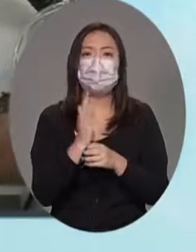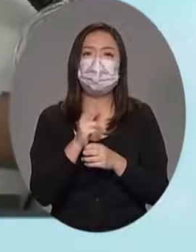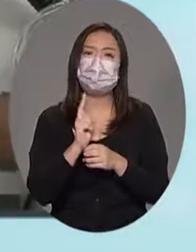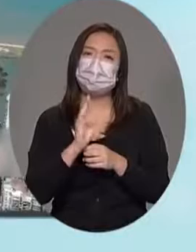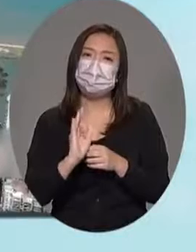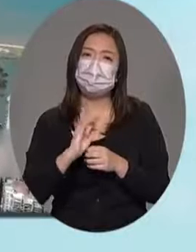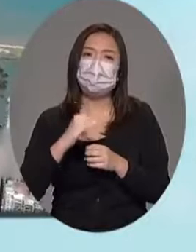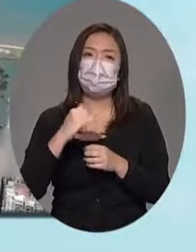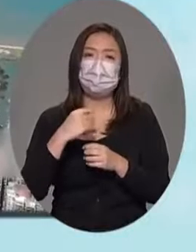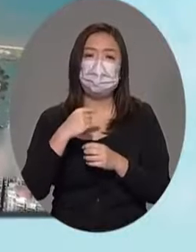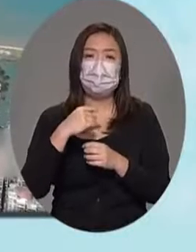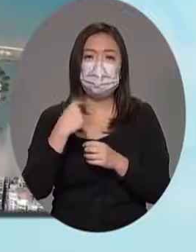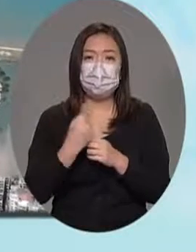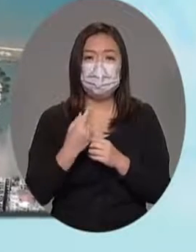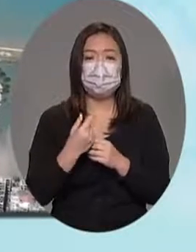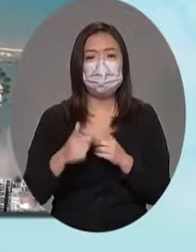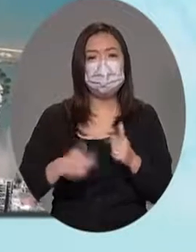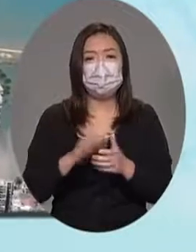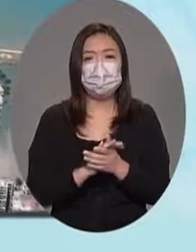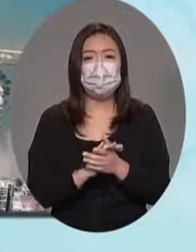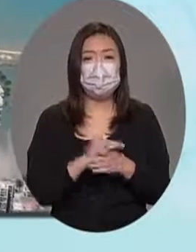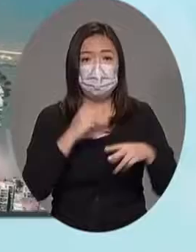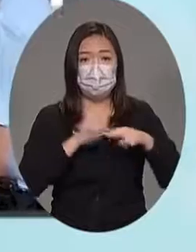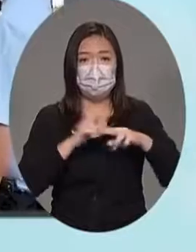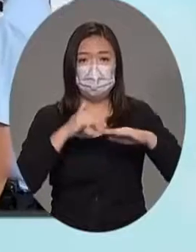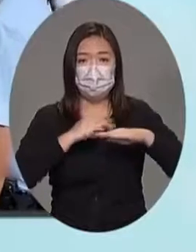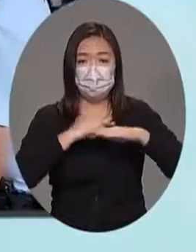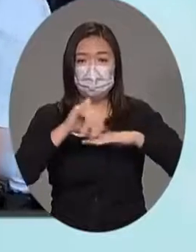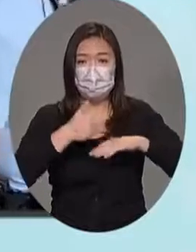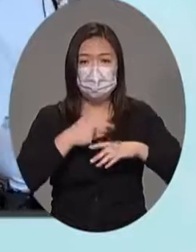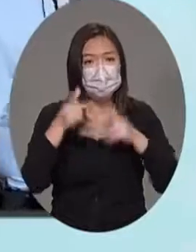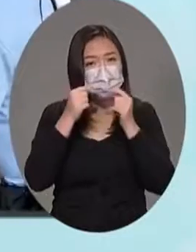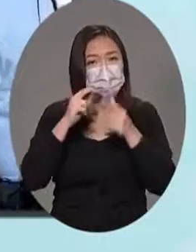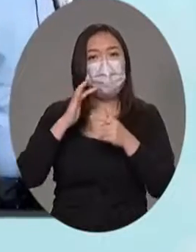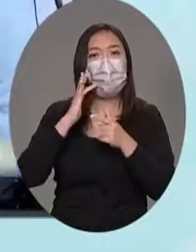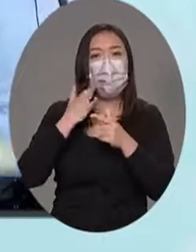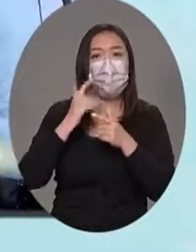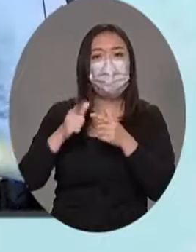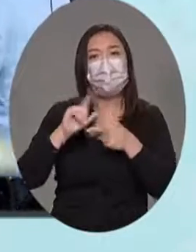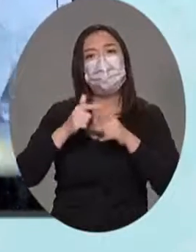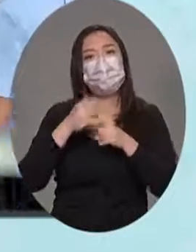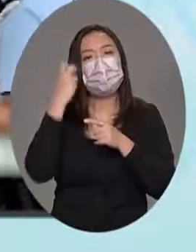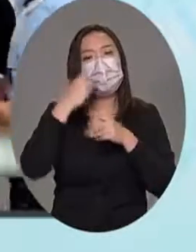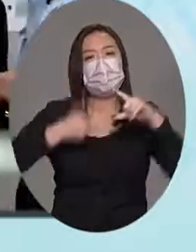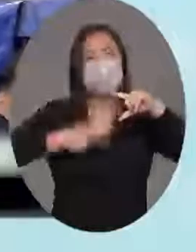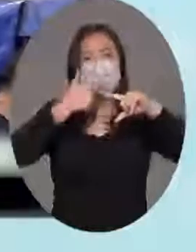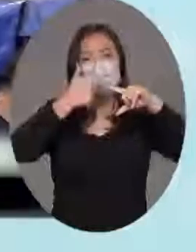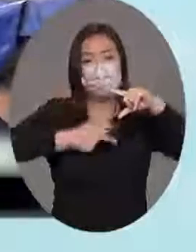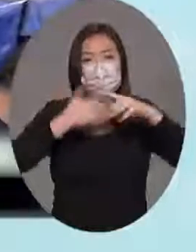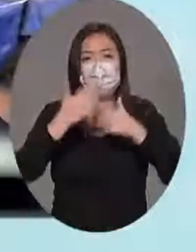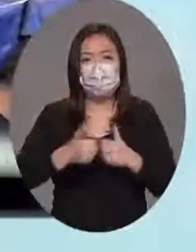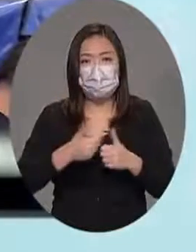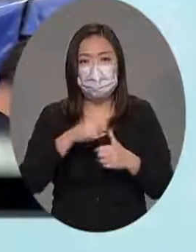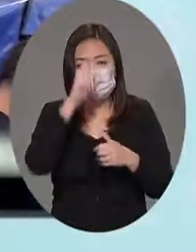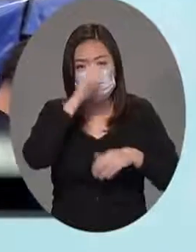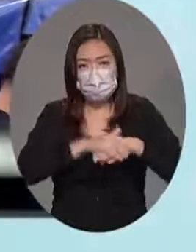萬拿咗出嚟。 對於同內地通關，陳肇始就話會參考澳門嘅模式研究健康碼，當中可能會記錄當事